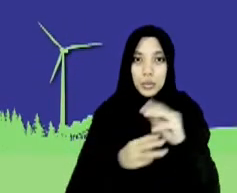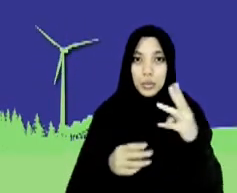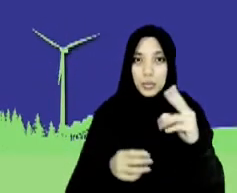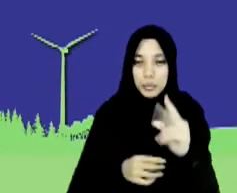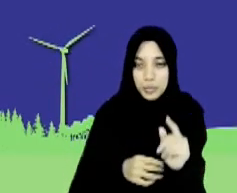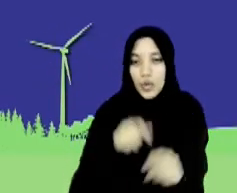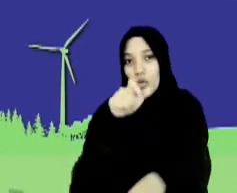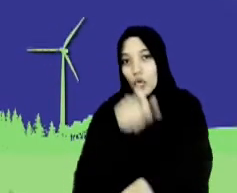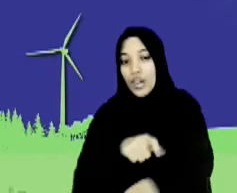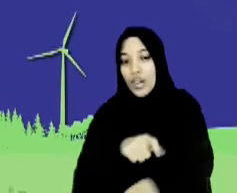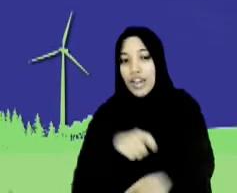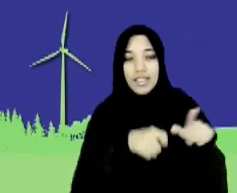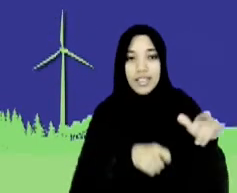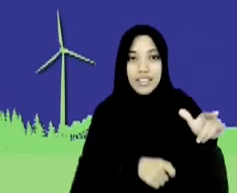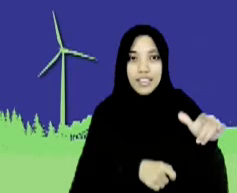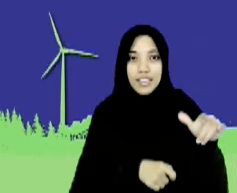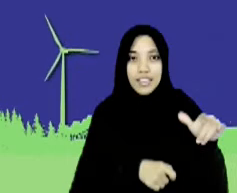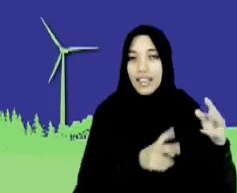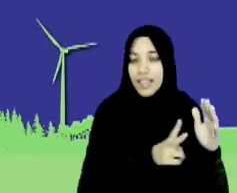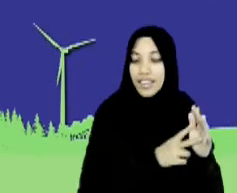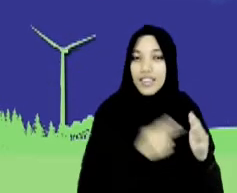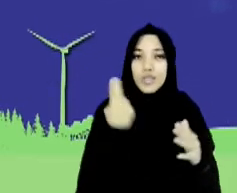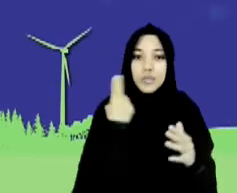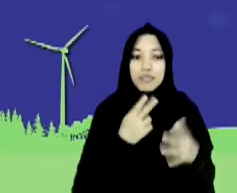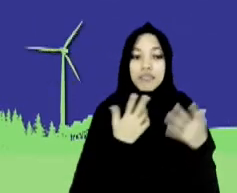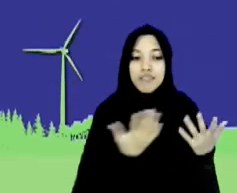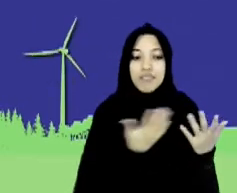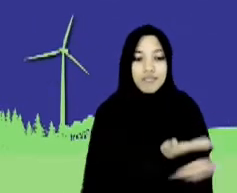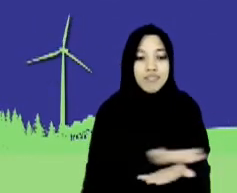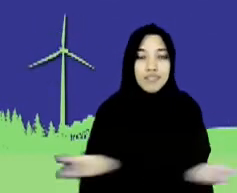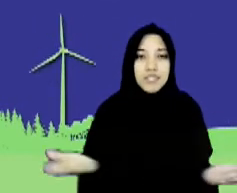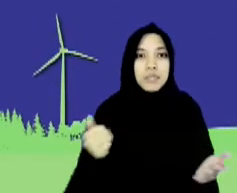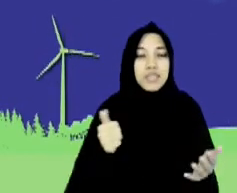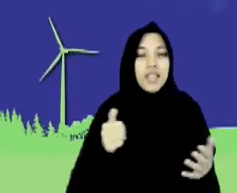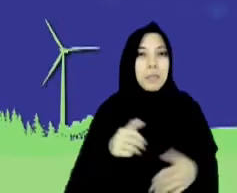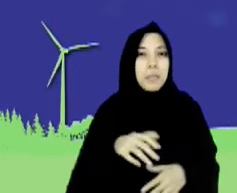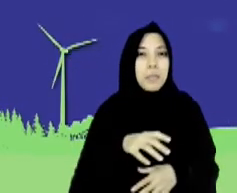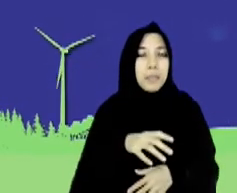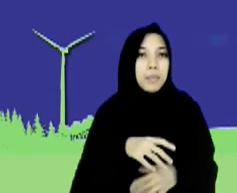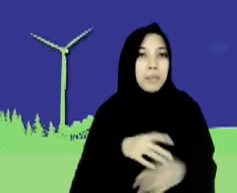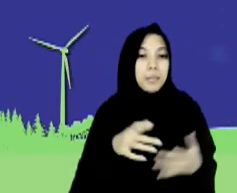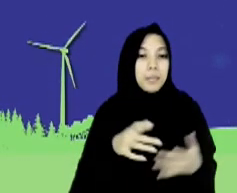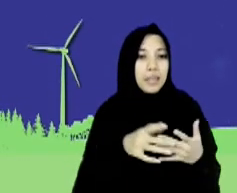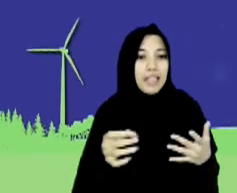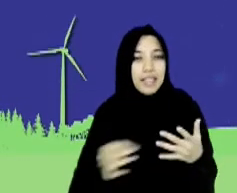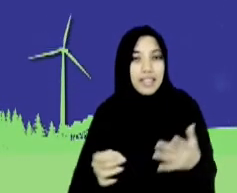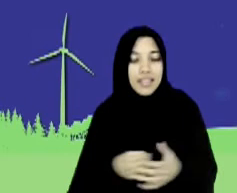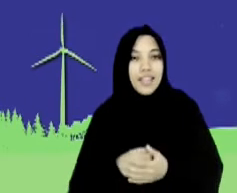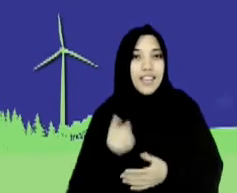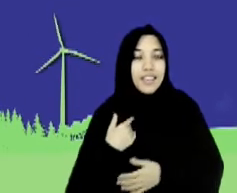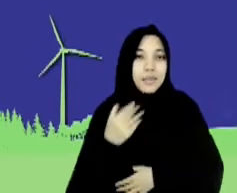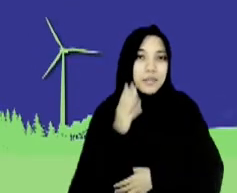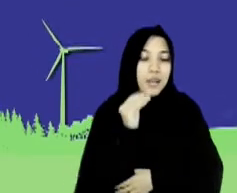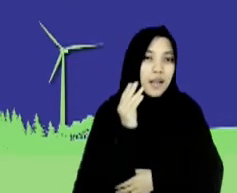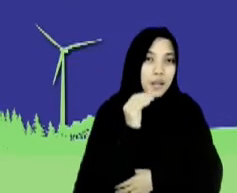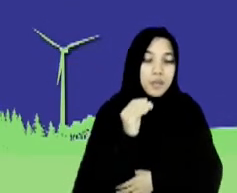clients untuk supaya mereka juga eh mengambil The Journey of that particular Transition selain